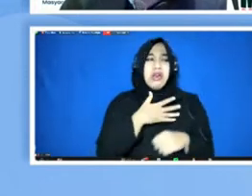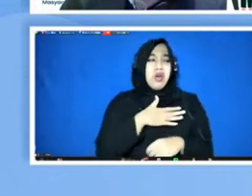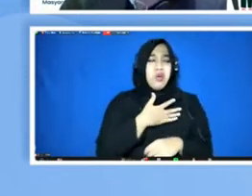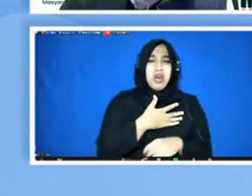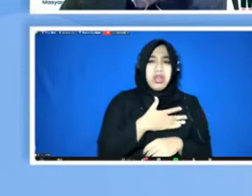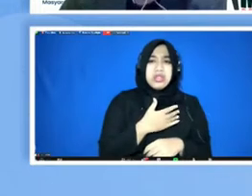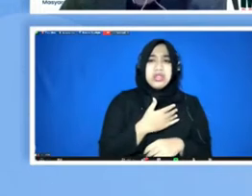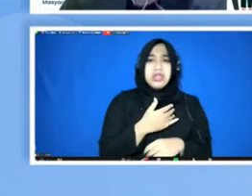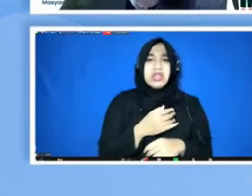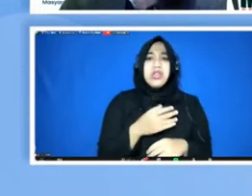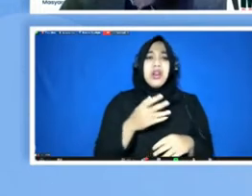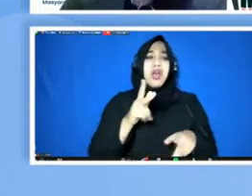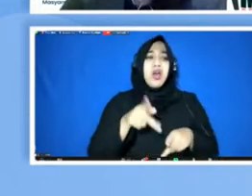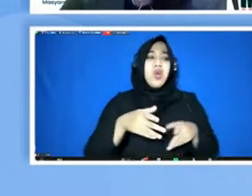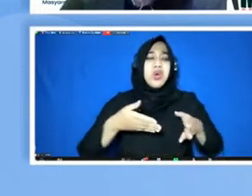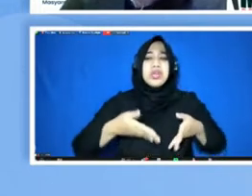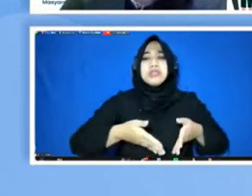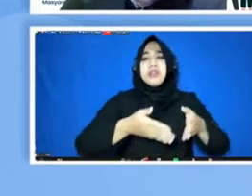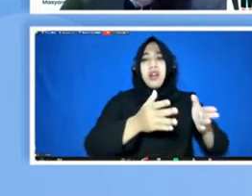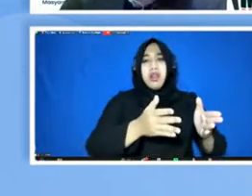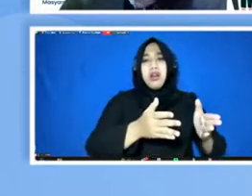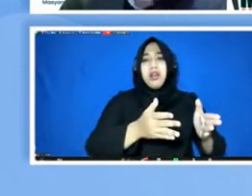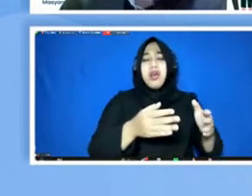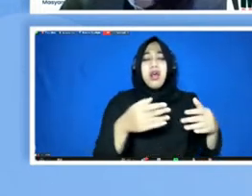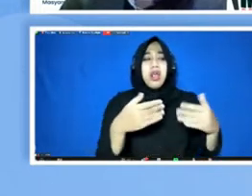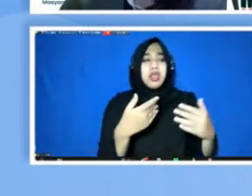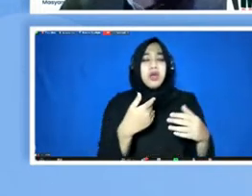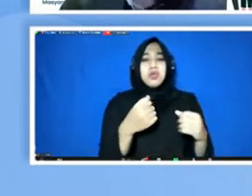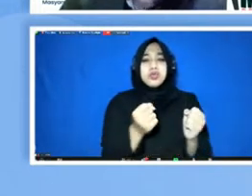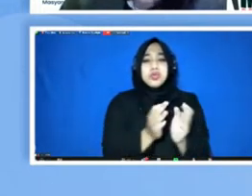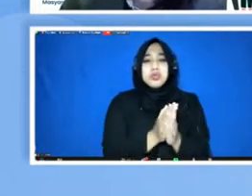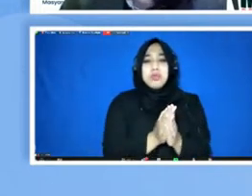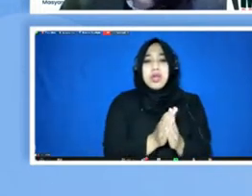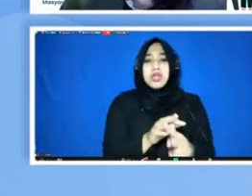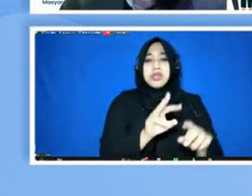kenapa-kenapa di jalan atau di perjalanan, ada sebanyak